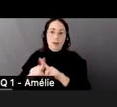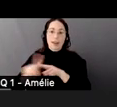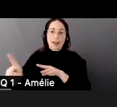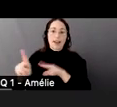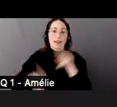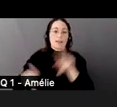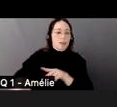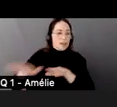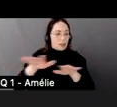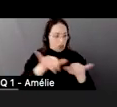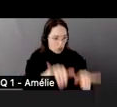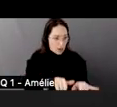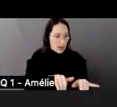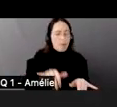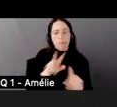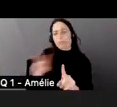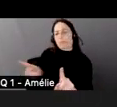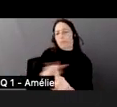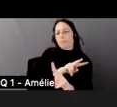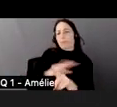minorité francophone».